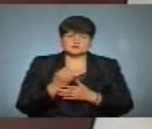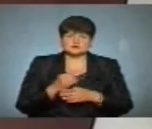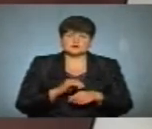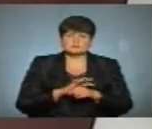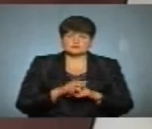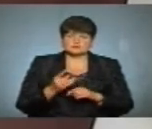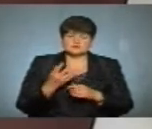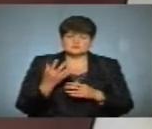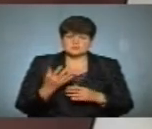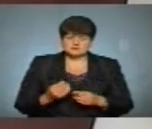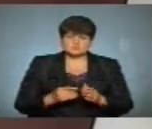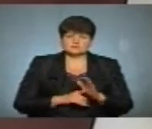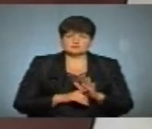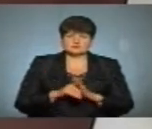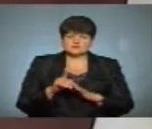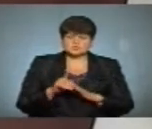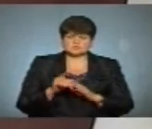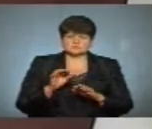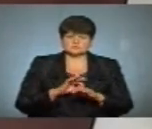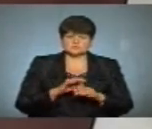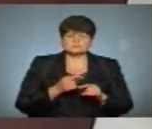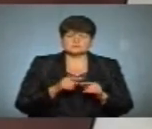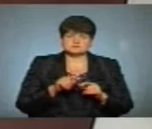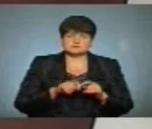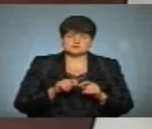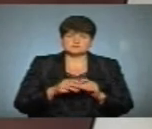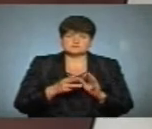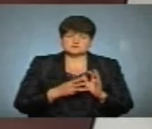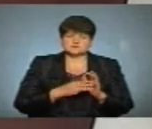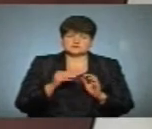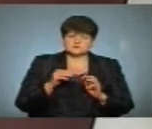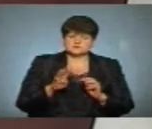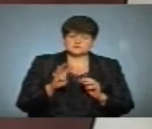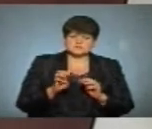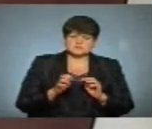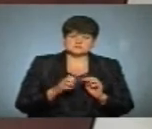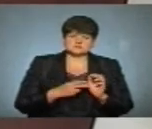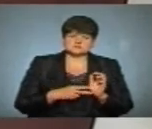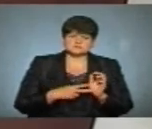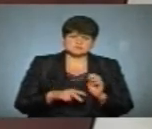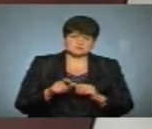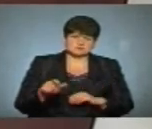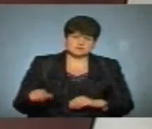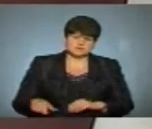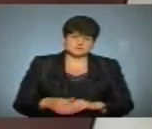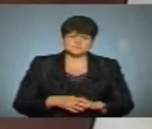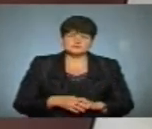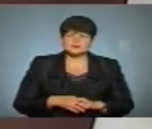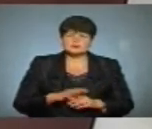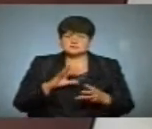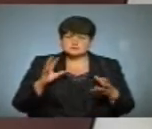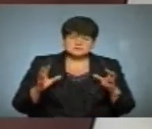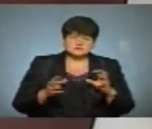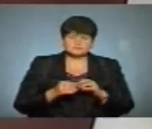інфікування. Від початку пандемії цим методом протестували 18 470 людей, розповіла Світлана Матіпура. Загалом